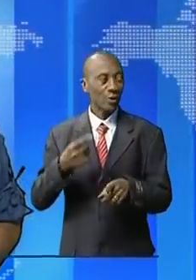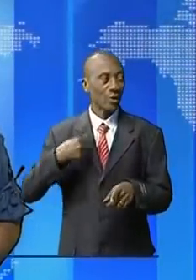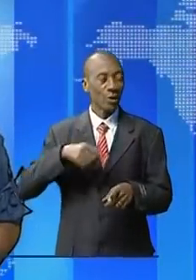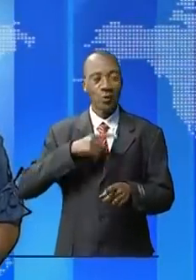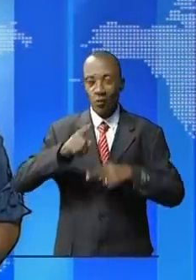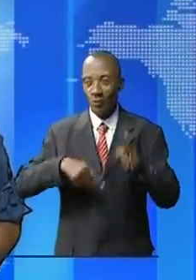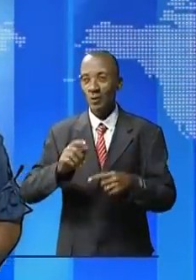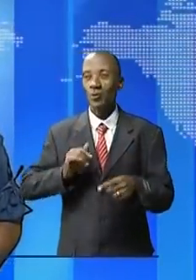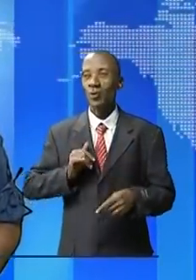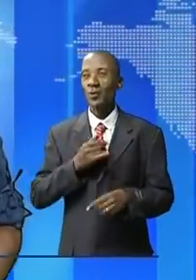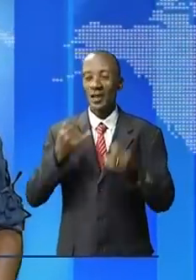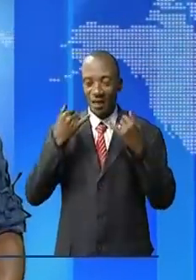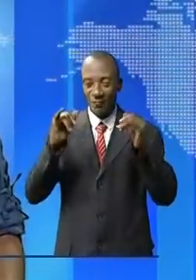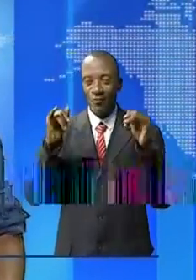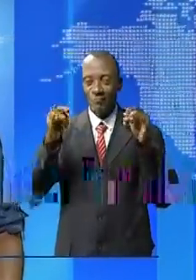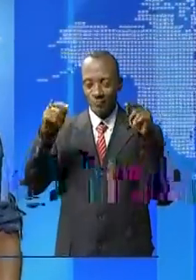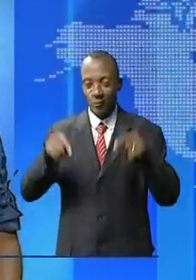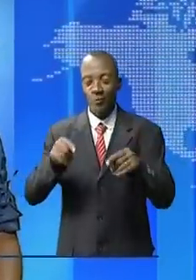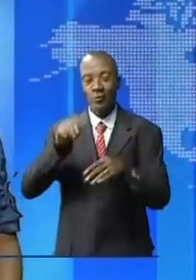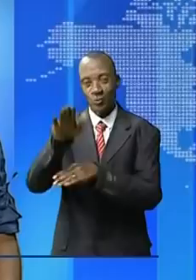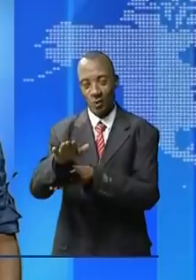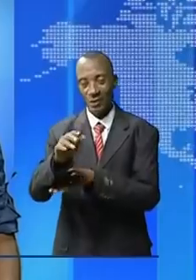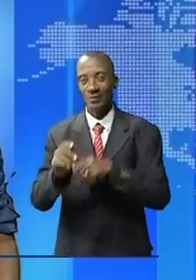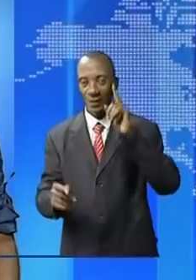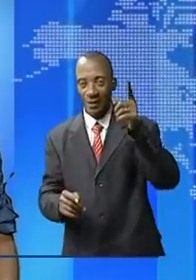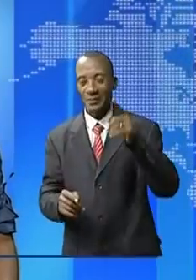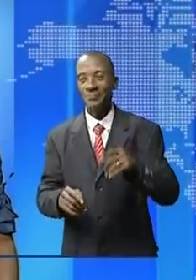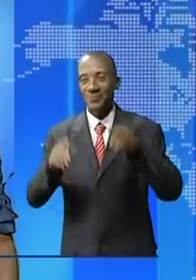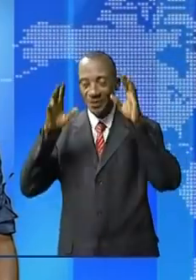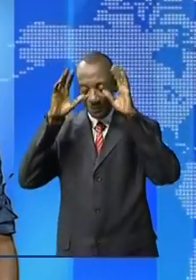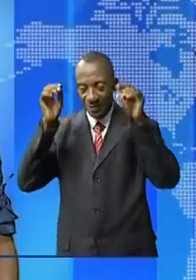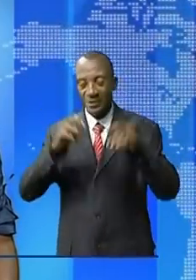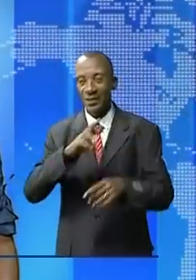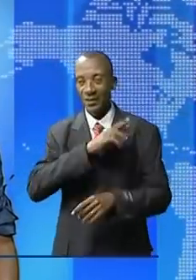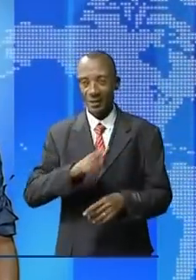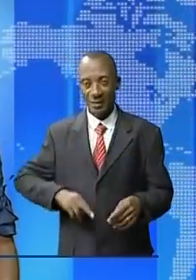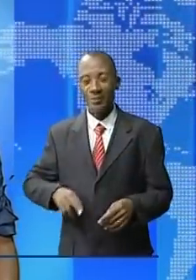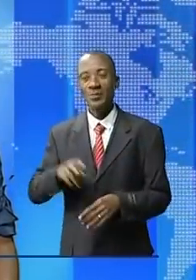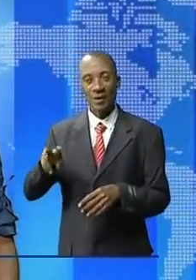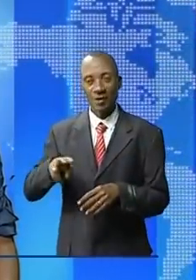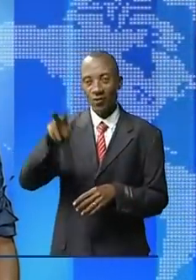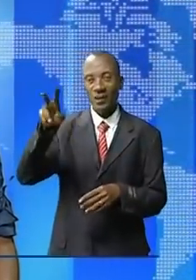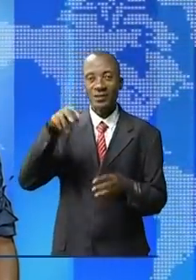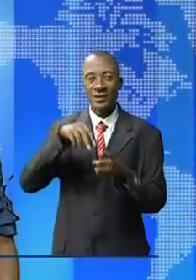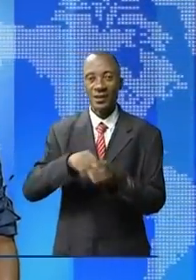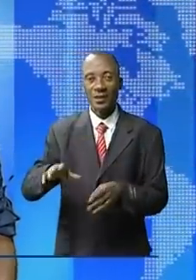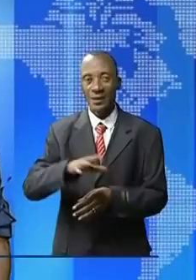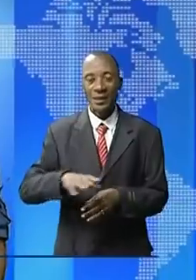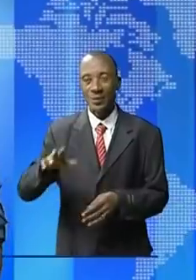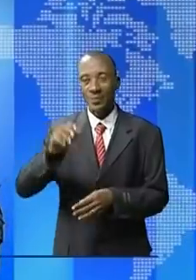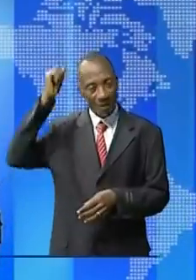République démocratique du Congo. Le président de la République poursuit son séjour de travail aux Émirats arabes unis. Sur